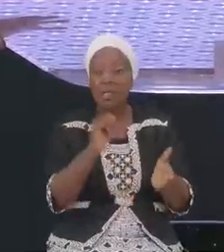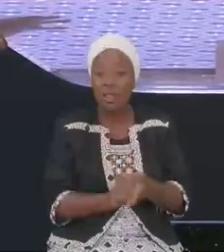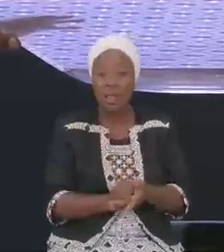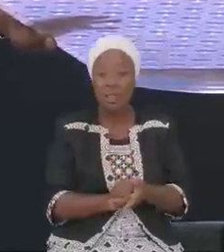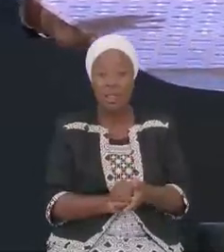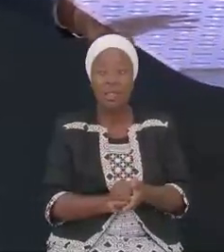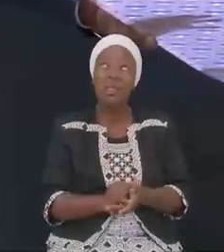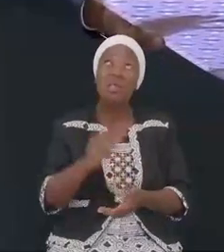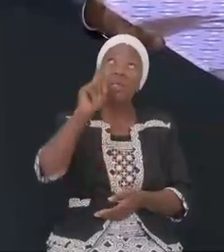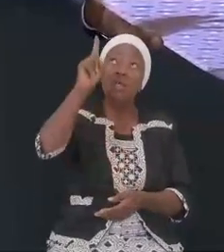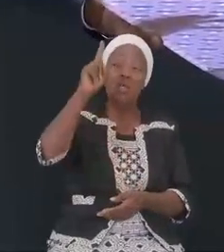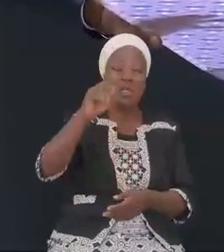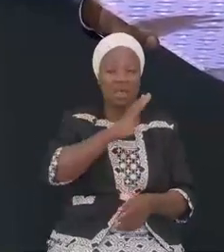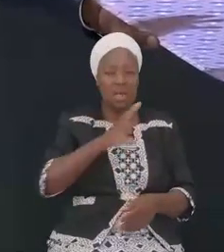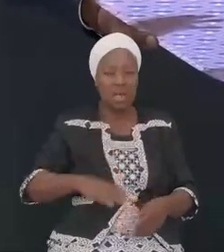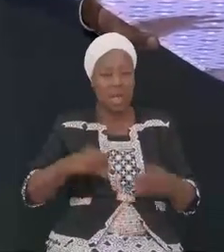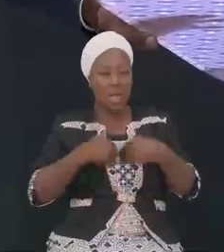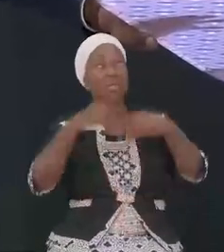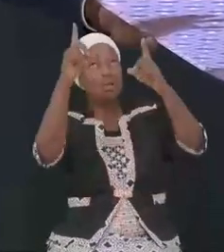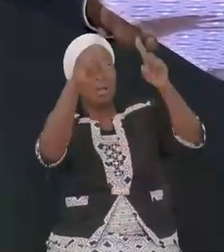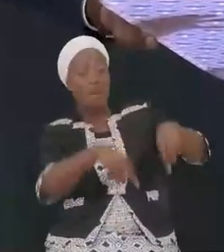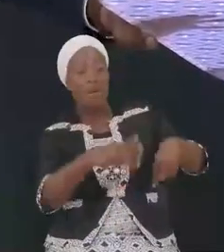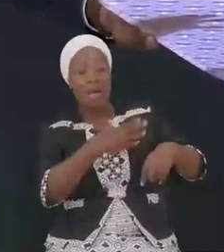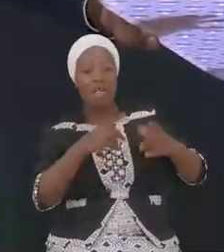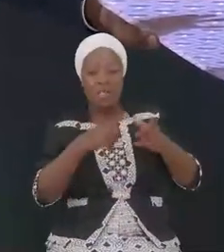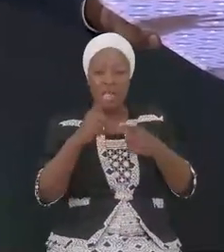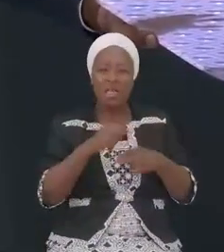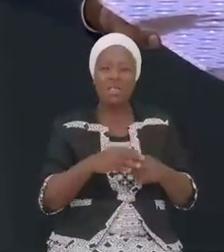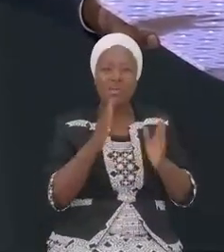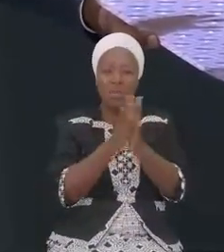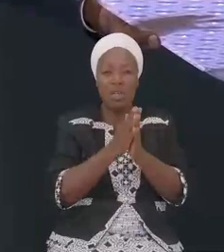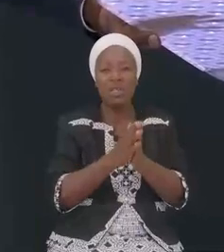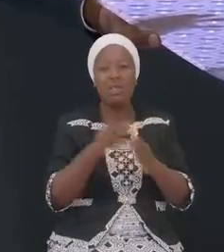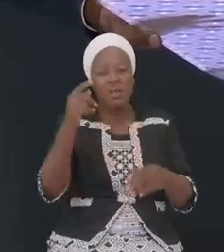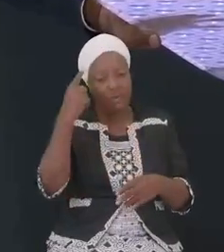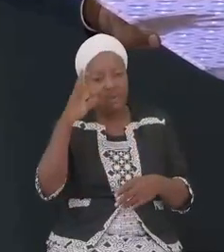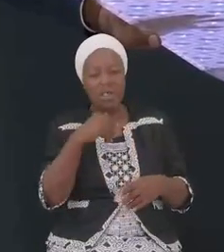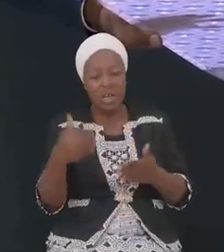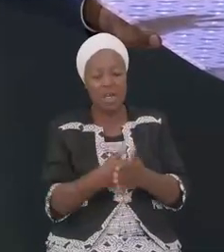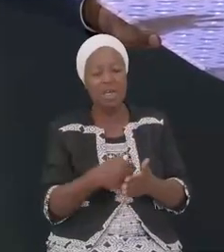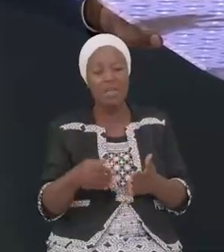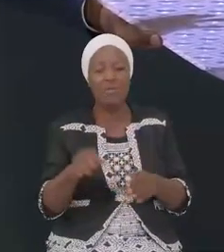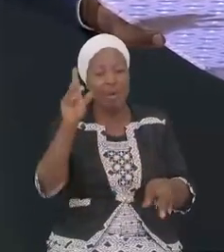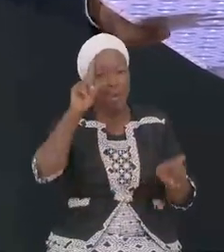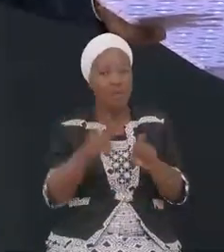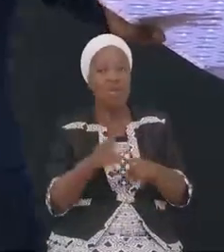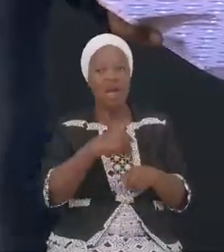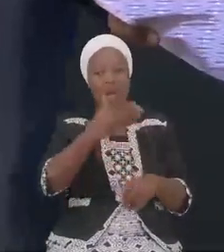Christ, qui est venu, il est le médiateur de la nouvelle alliance ou de